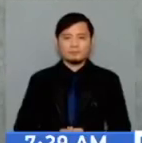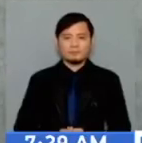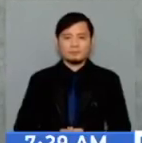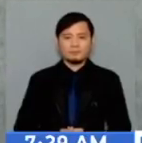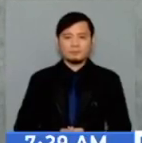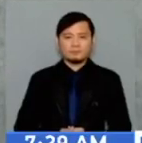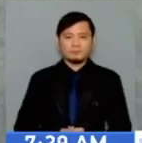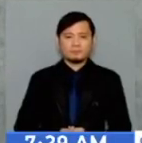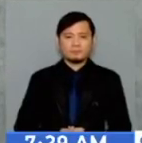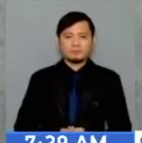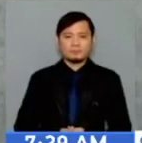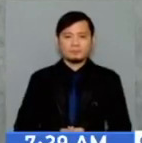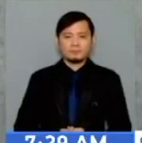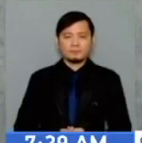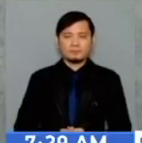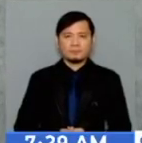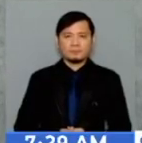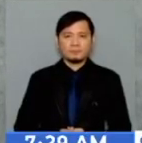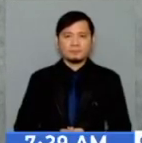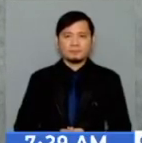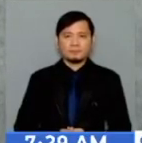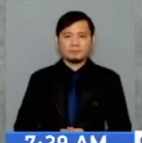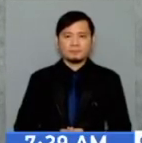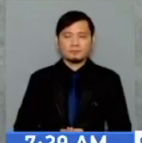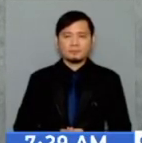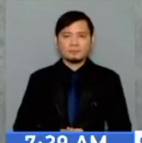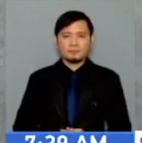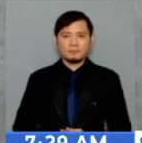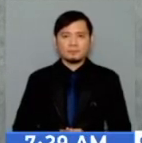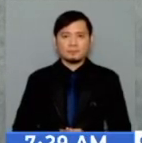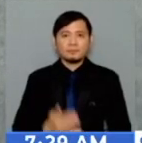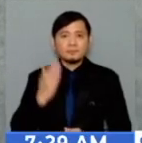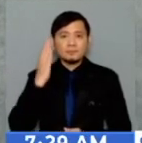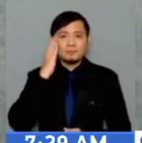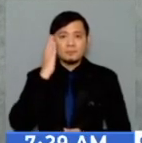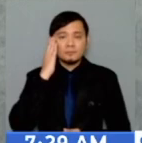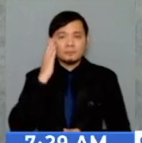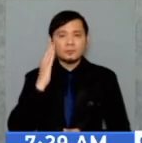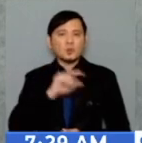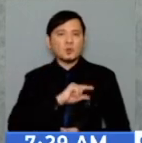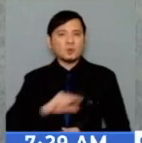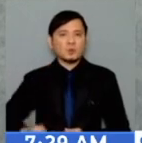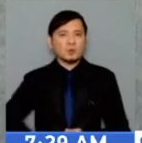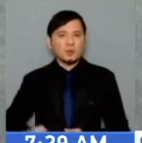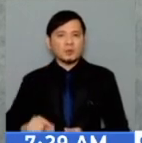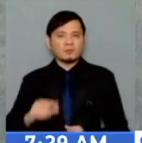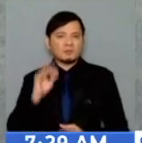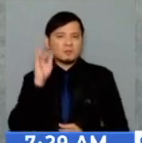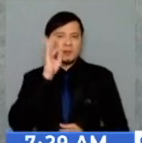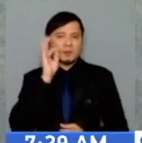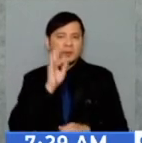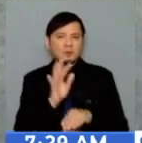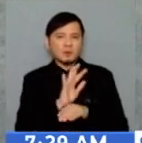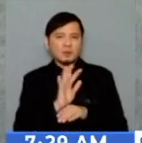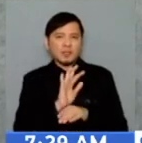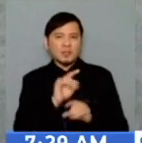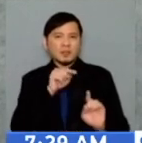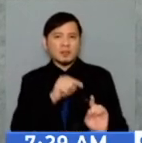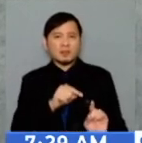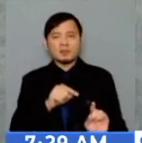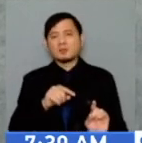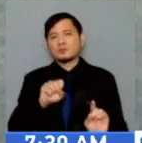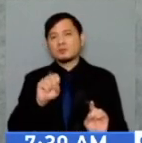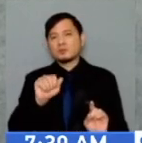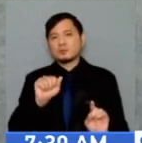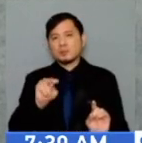Samantala, isa rin po sa mga nagdadalamhati sa pagpanaw ng reyna ng pelikulang Pilipino na si Susan Roces, ang kanya pong kaibigan